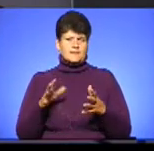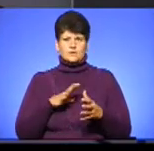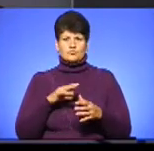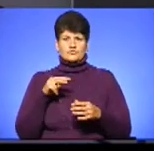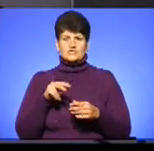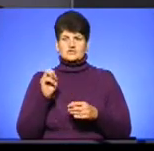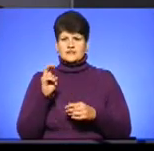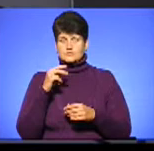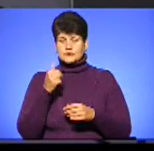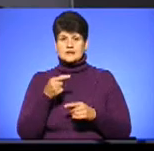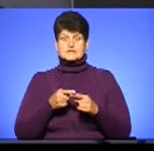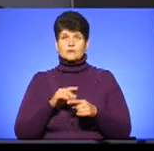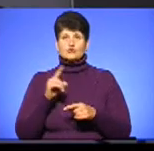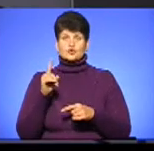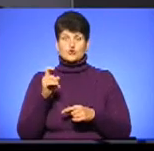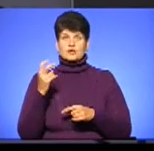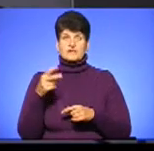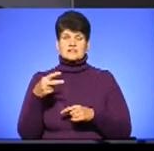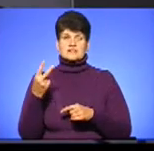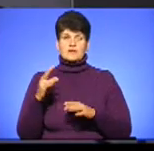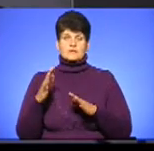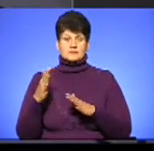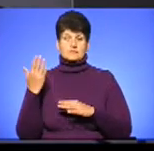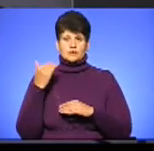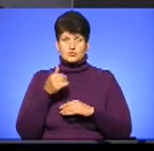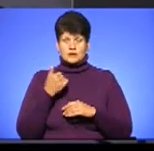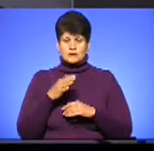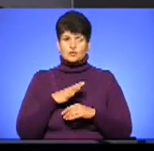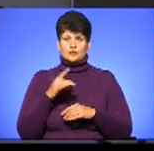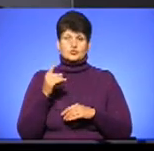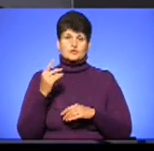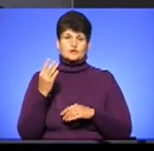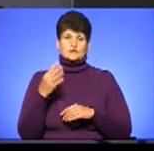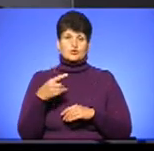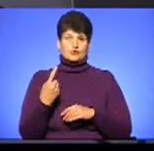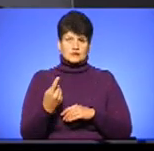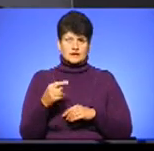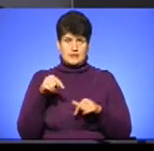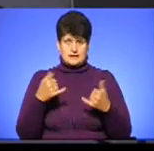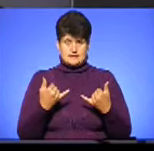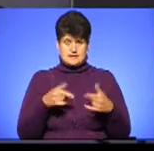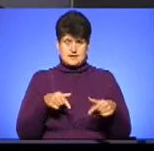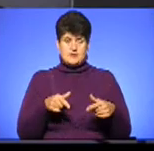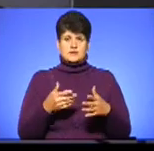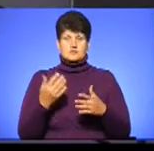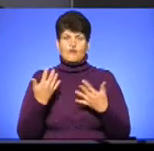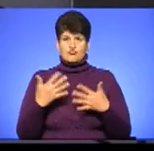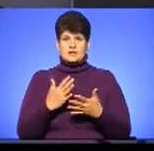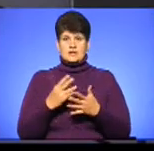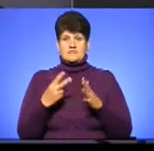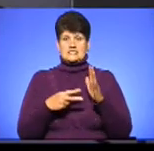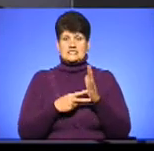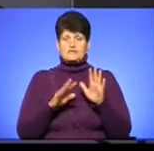було 122 випадки сказу. За минулий рік, наприклад, був 41 випадок. Вже на сьогоднішній день у нас є 27 випадків